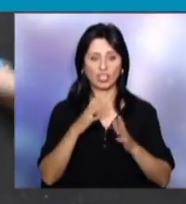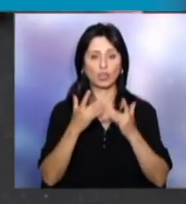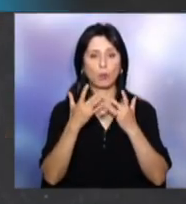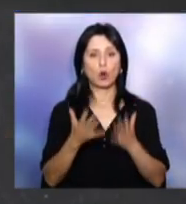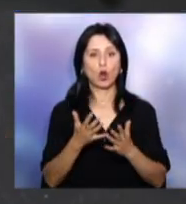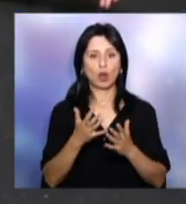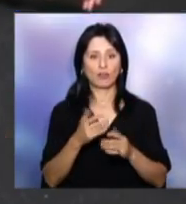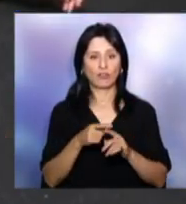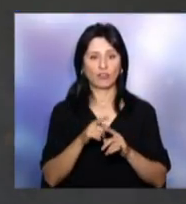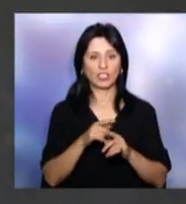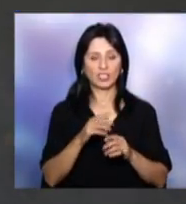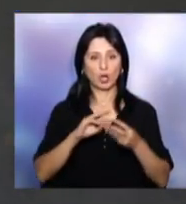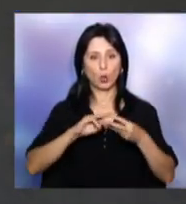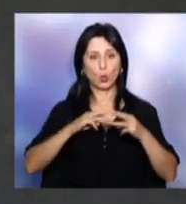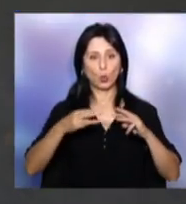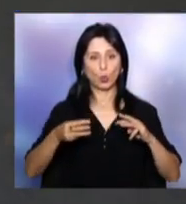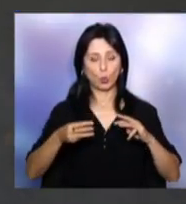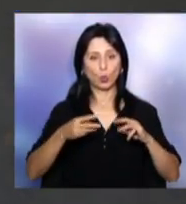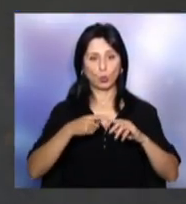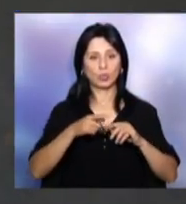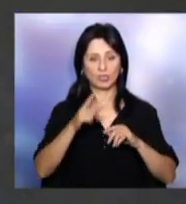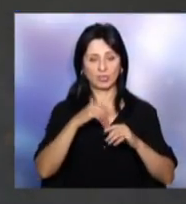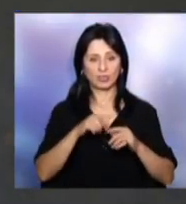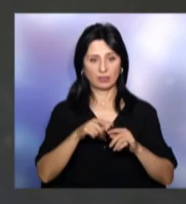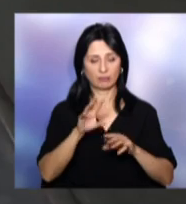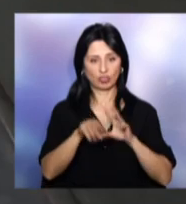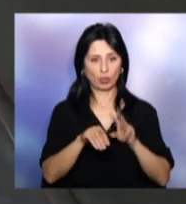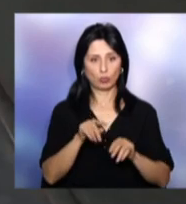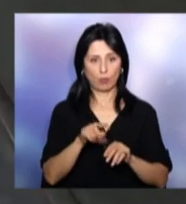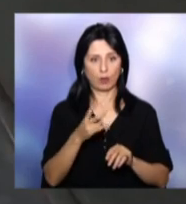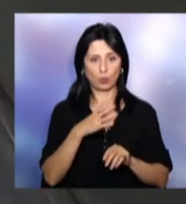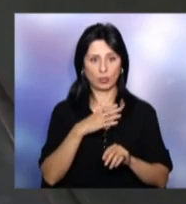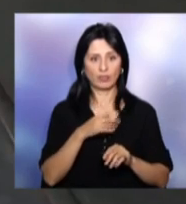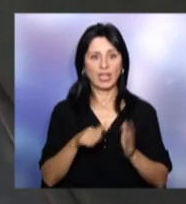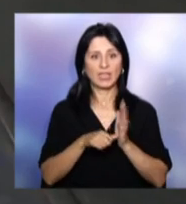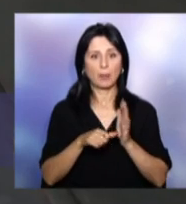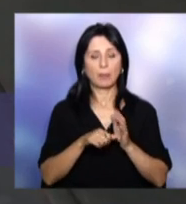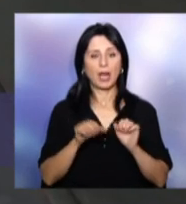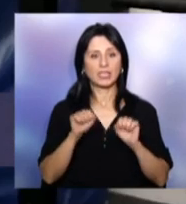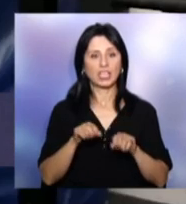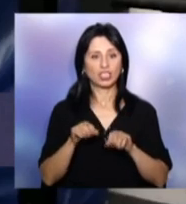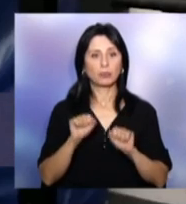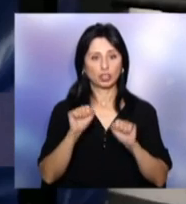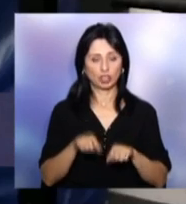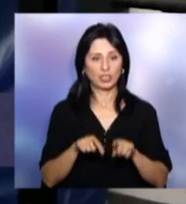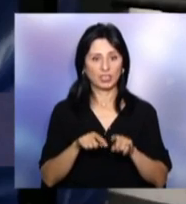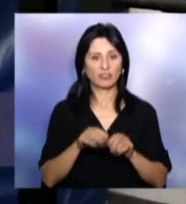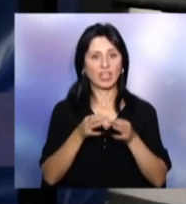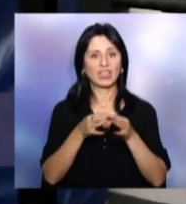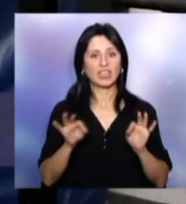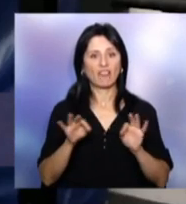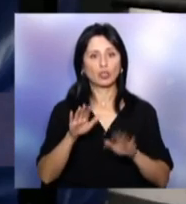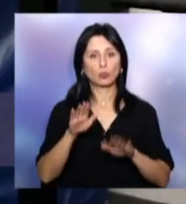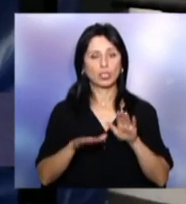მოითხოვს წინამხრის კუნთების და სხივ მაჯის სახსრის ჩართულობას. დამხმარე საშუალებების სახით შეიძლება